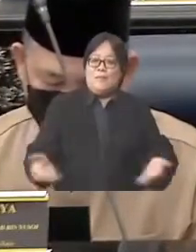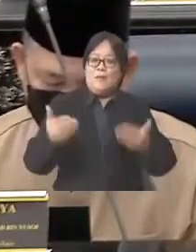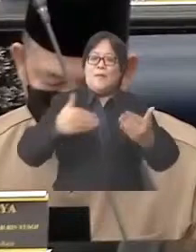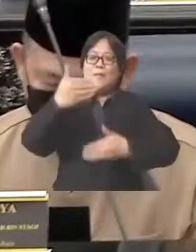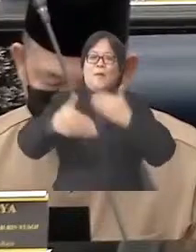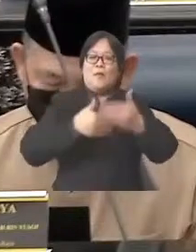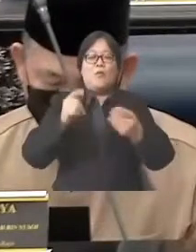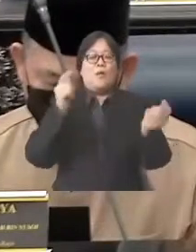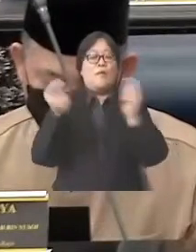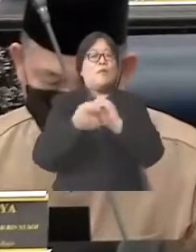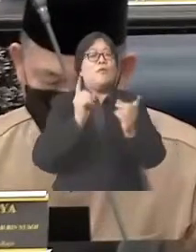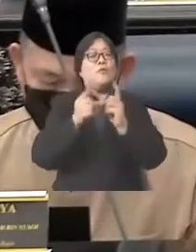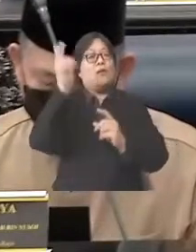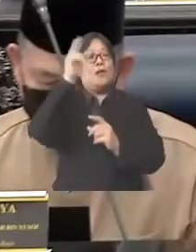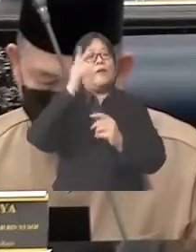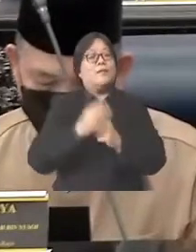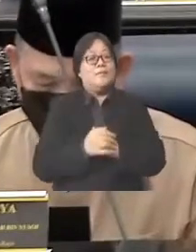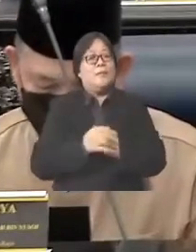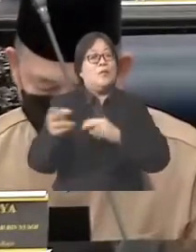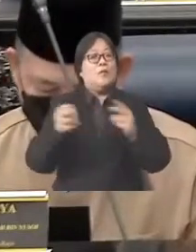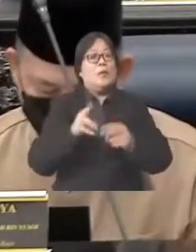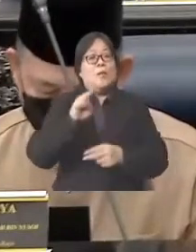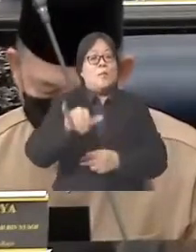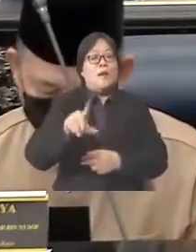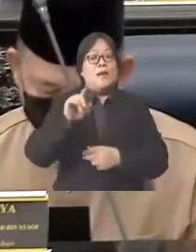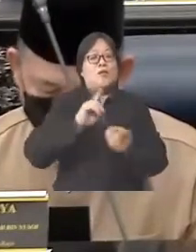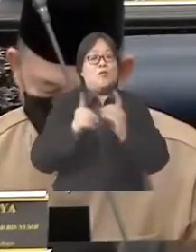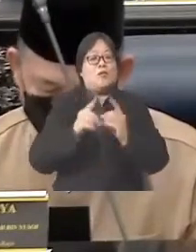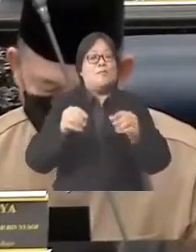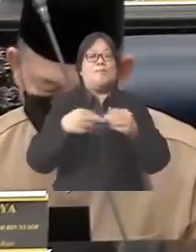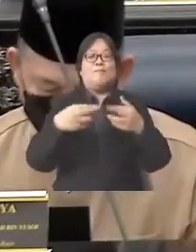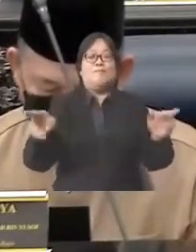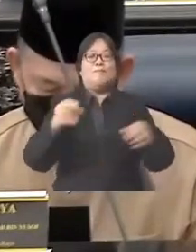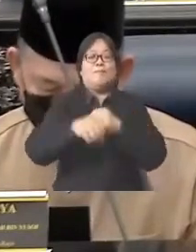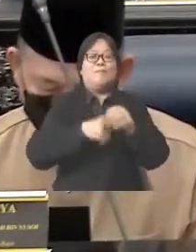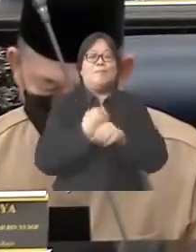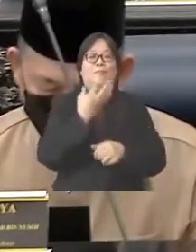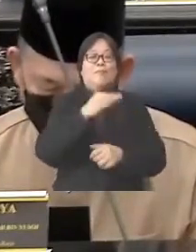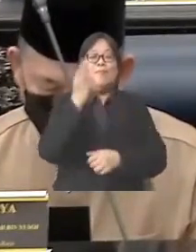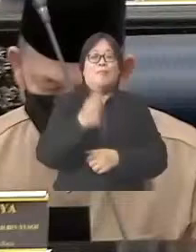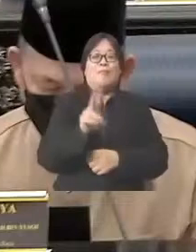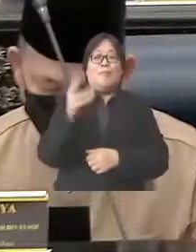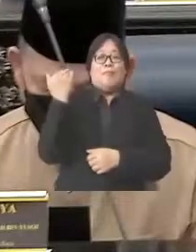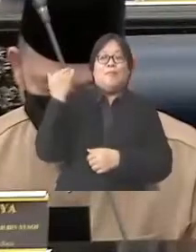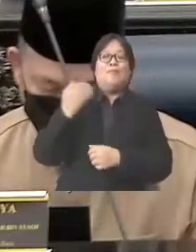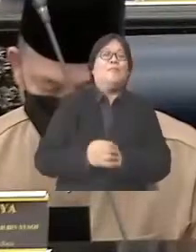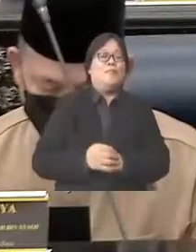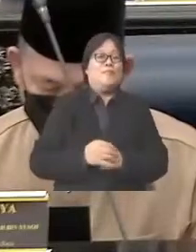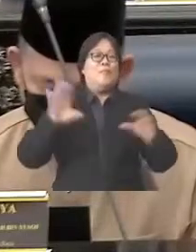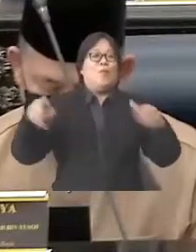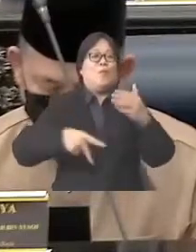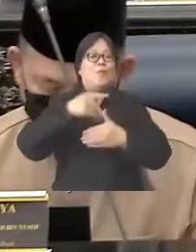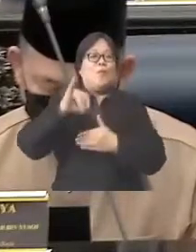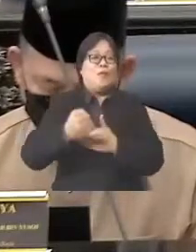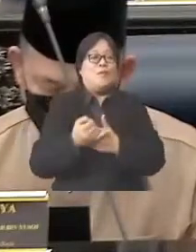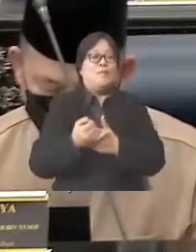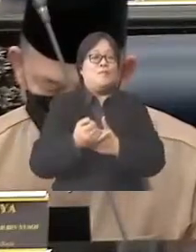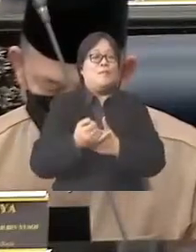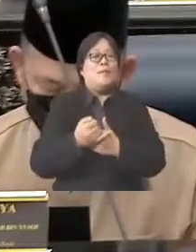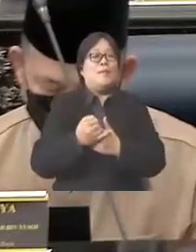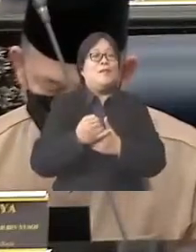transformasi digital dalam peringatan kerajaan inisiatif my digital telah dilancarkan pada 19 Februari lalu pelaksanaan Project entitled